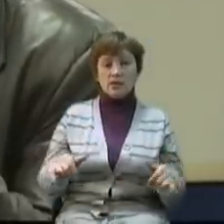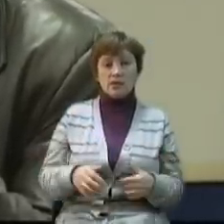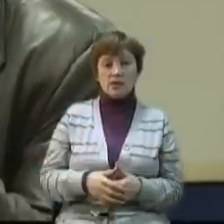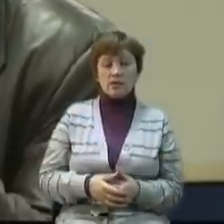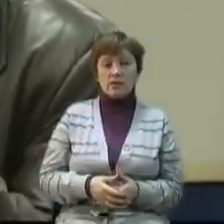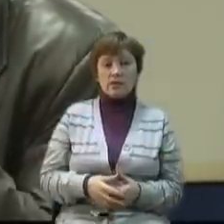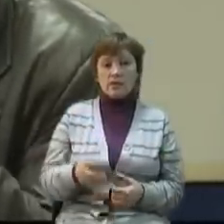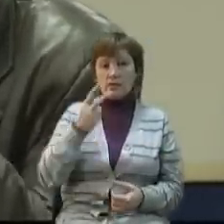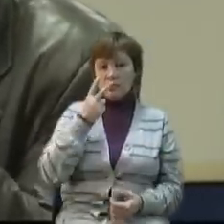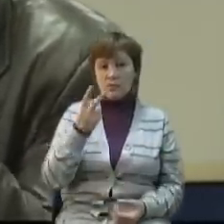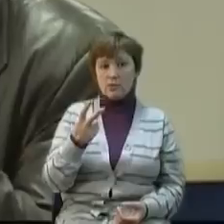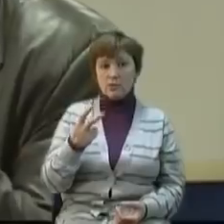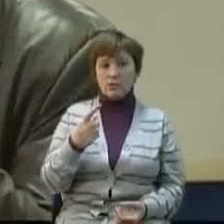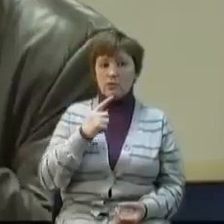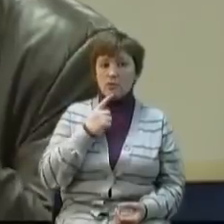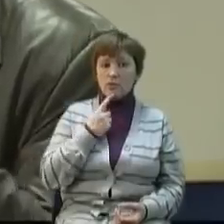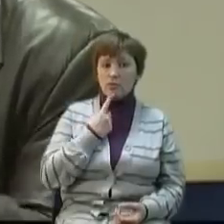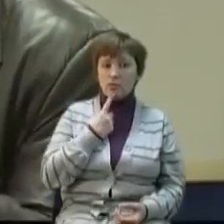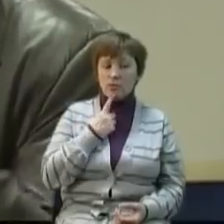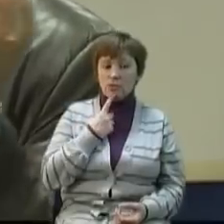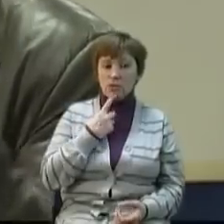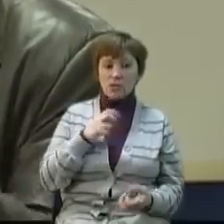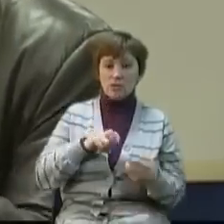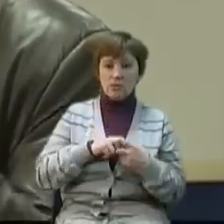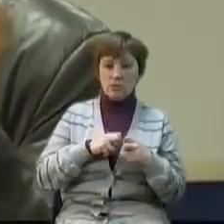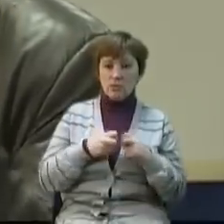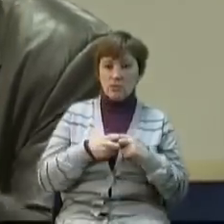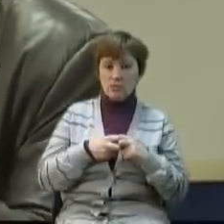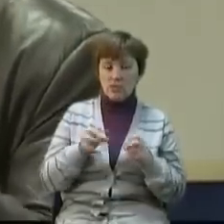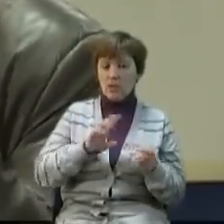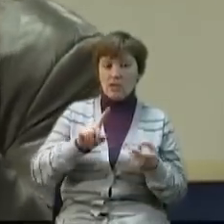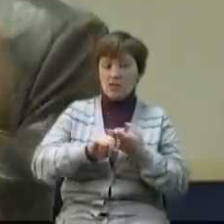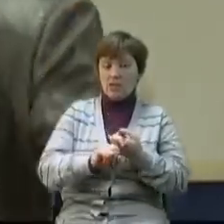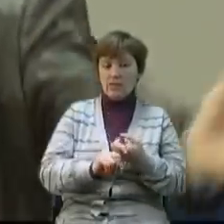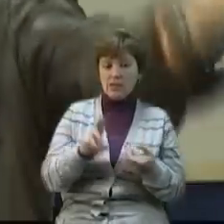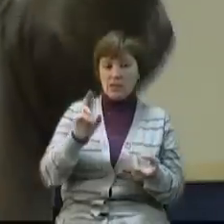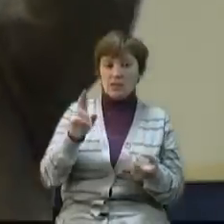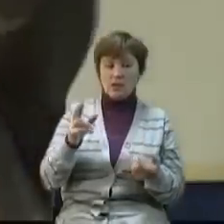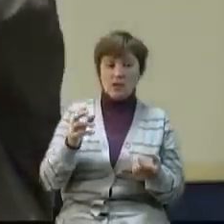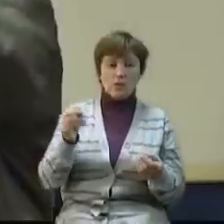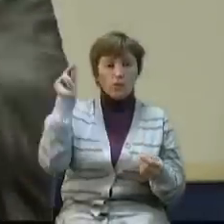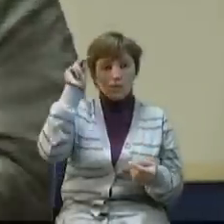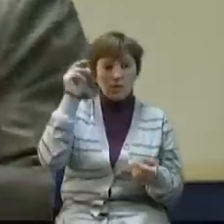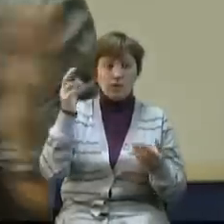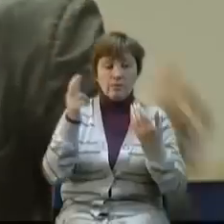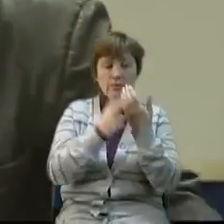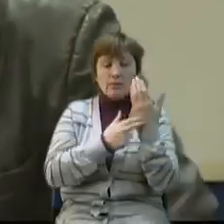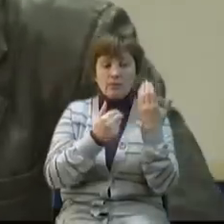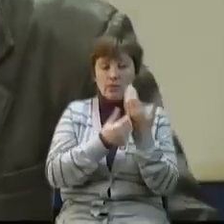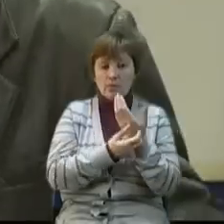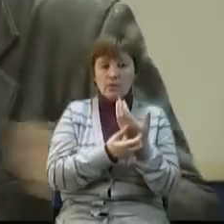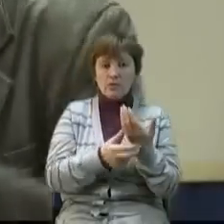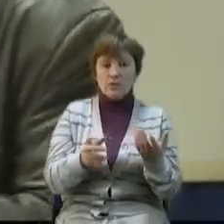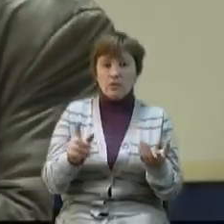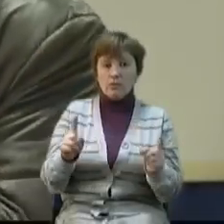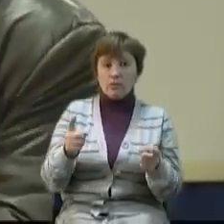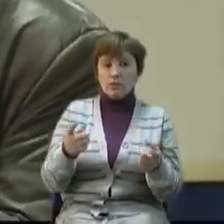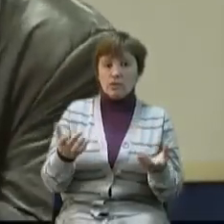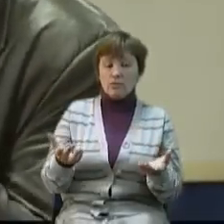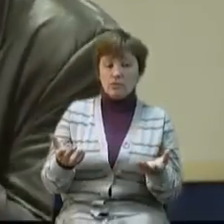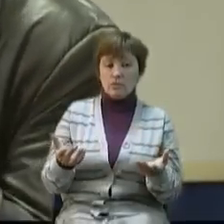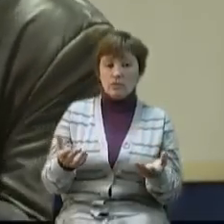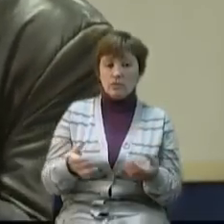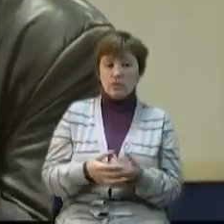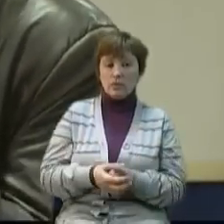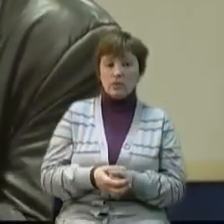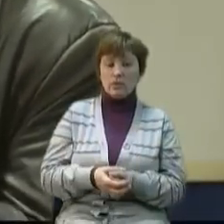эти трудности, вижу вот это. И главное, что не зависит от богословия и подъем, и упадок. Я говорю, в чем дело? И